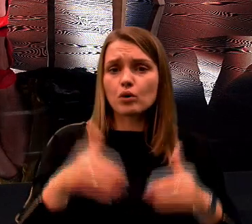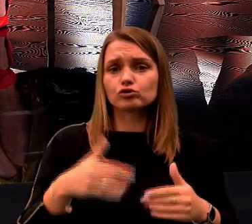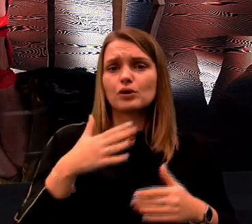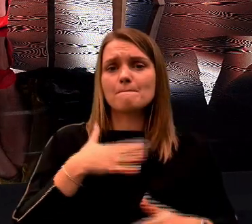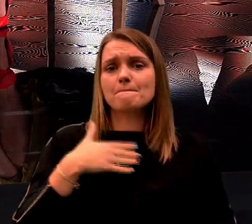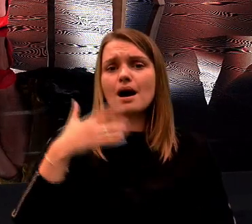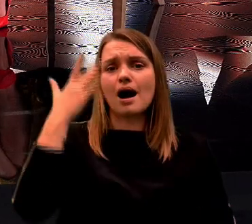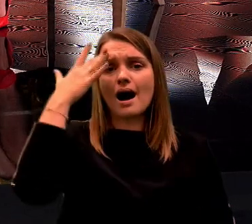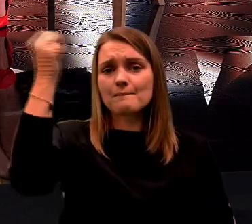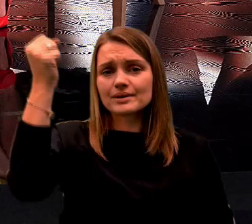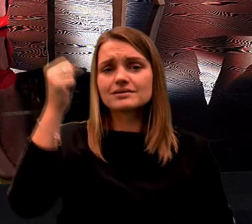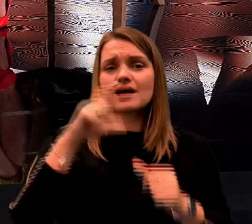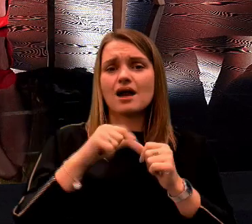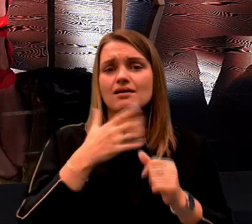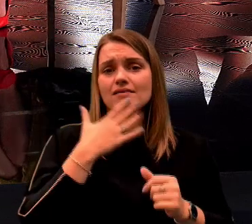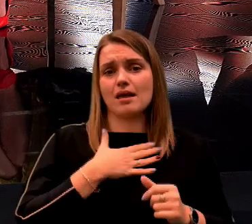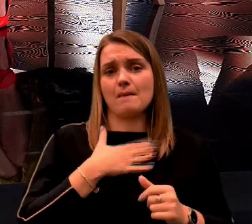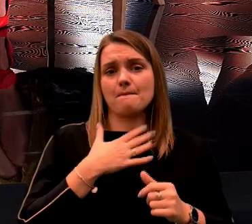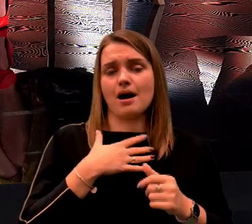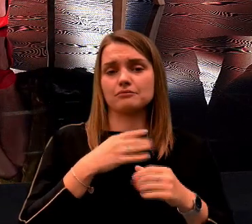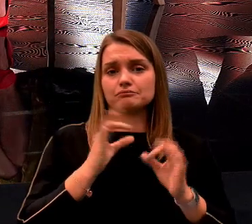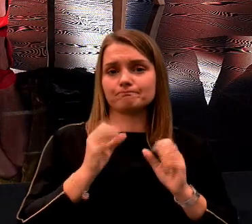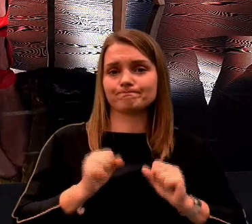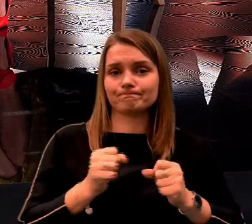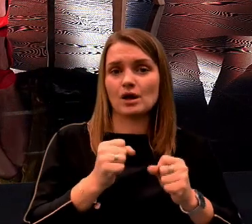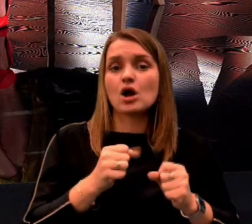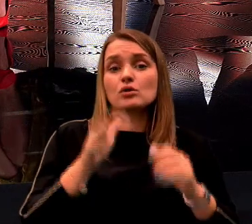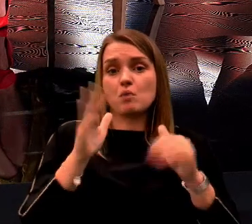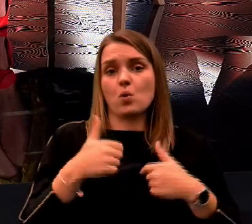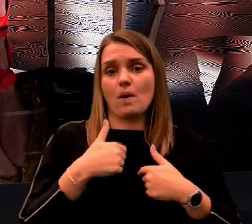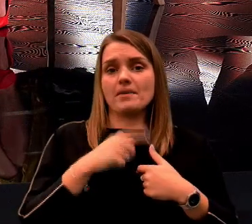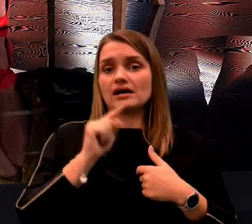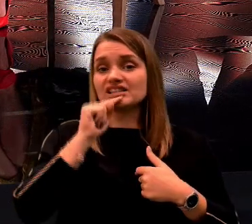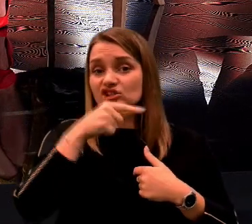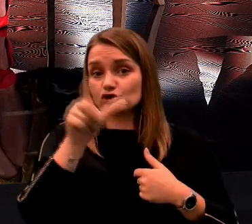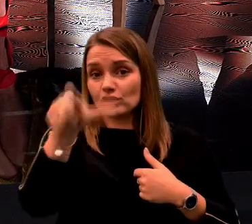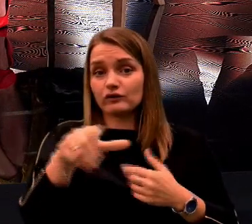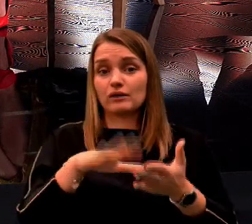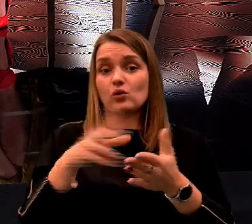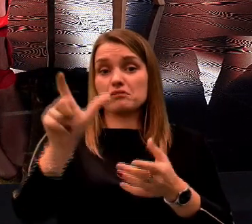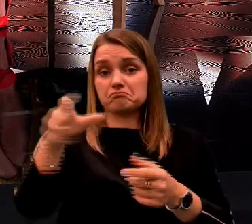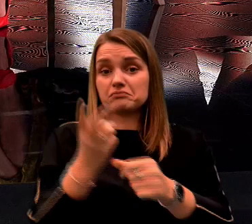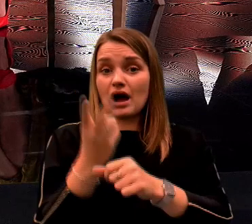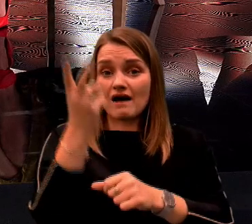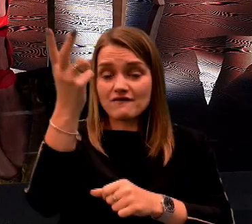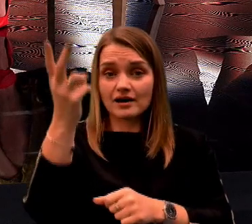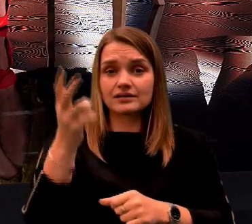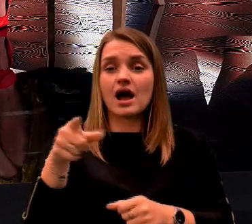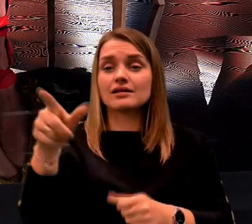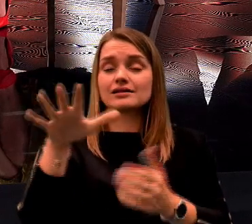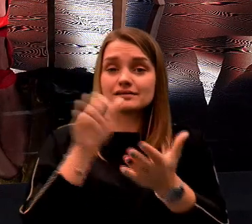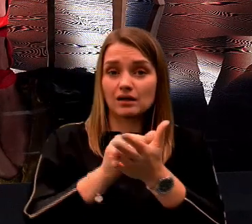mieć predyspozycji. I wtedy robię krzywdę komuś, jeżeli go awansuje i będzie się zajmował